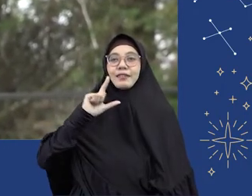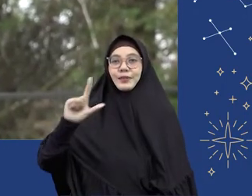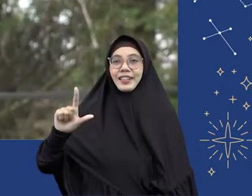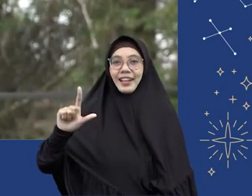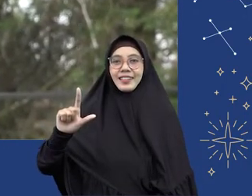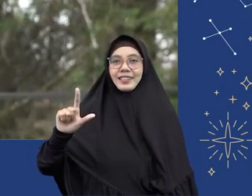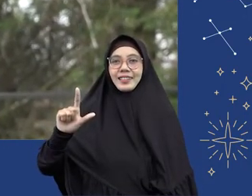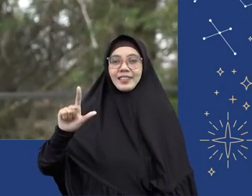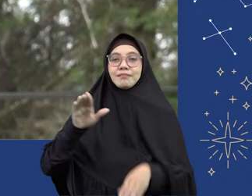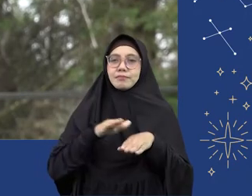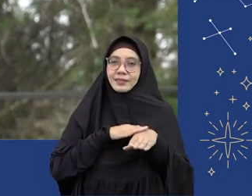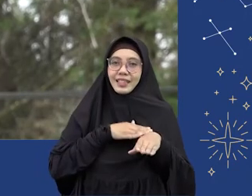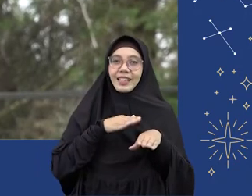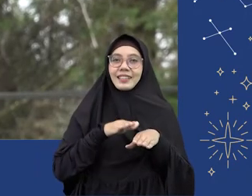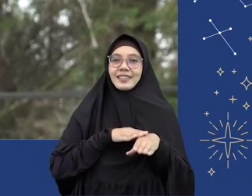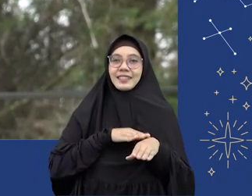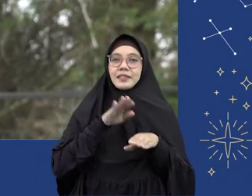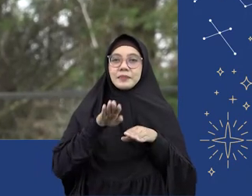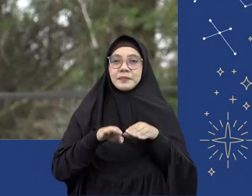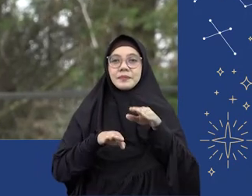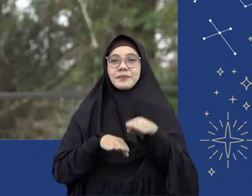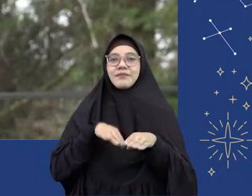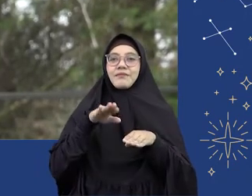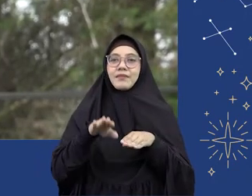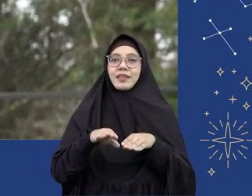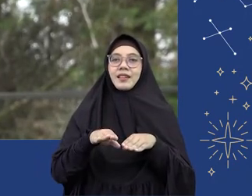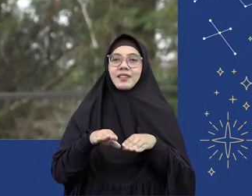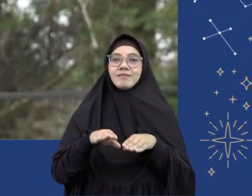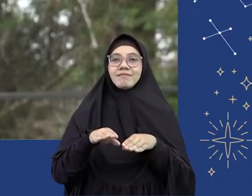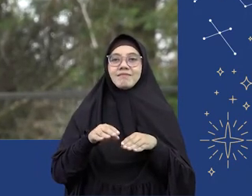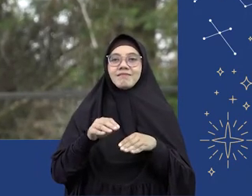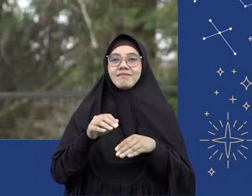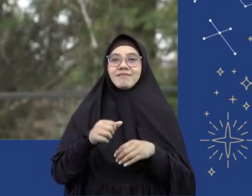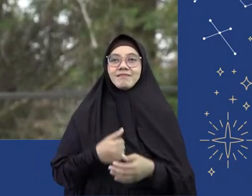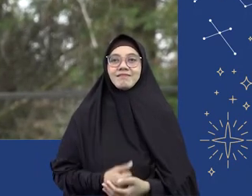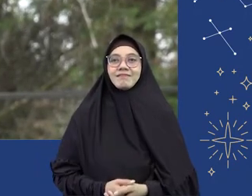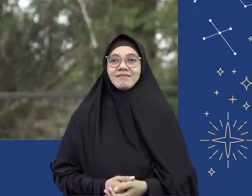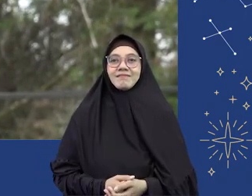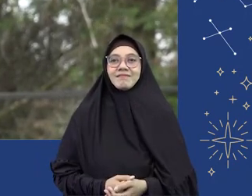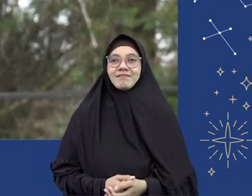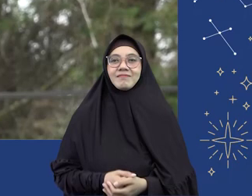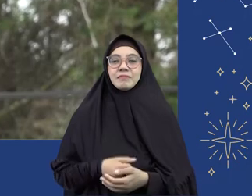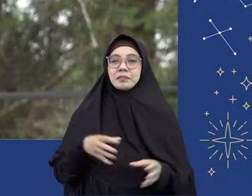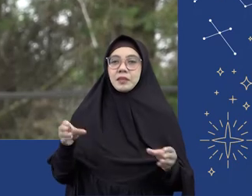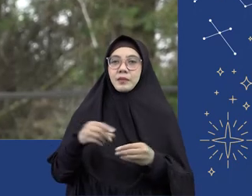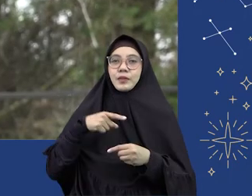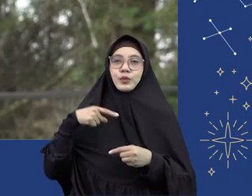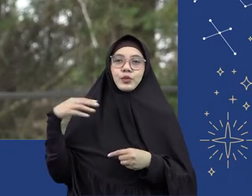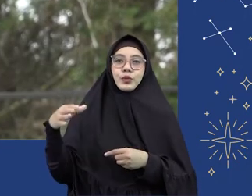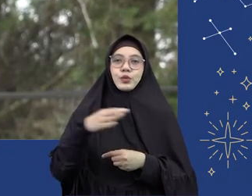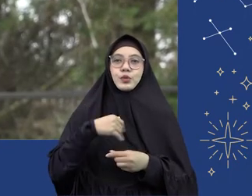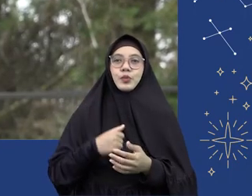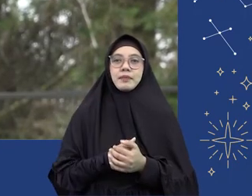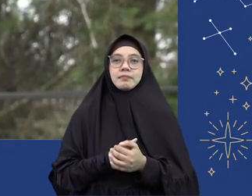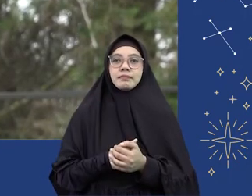perlahan namun pasti observation bosstra berjalan menjalankan itu semua per tahun kami